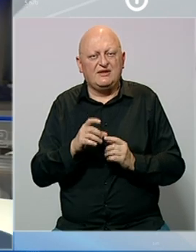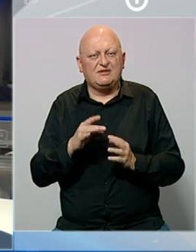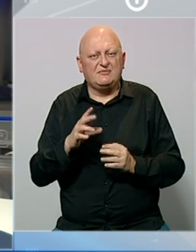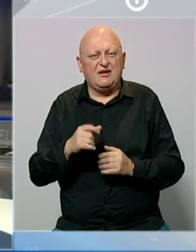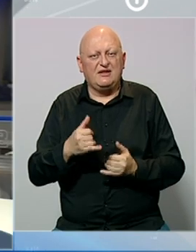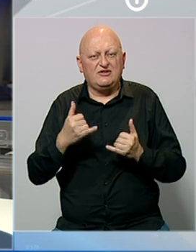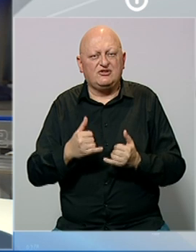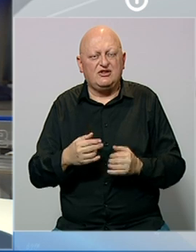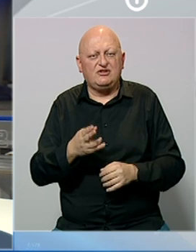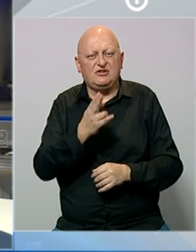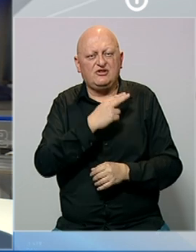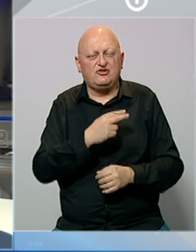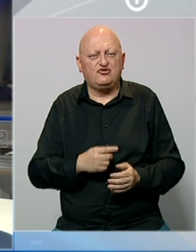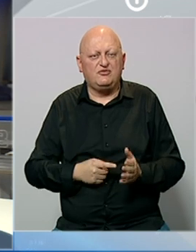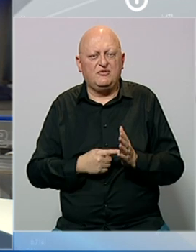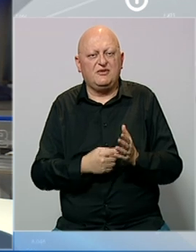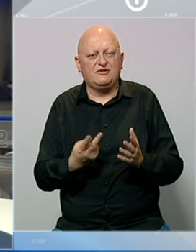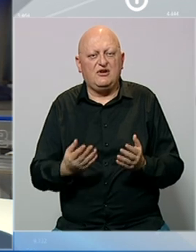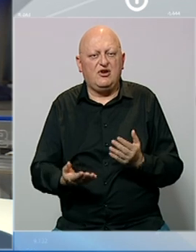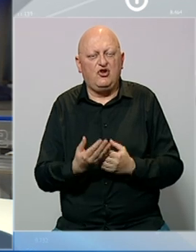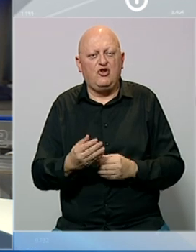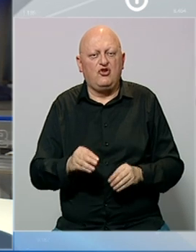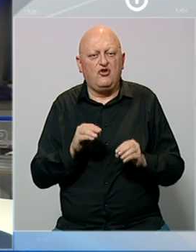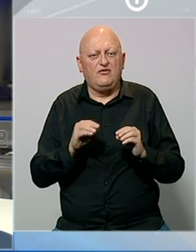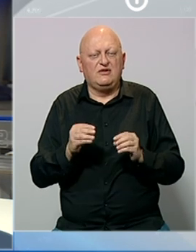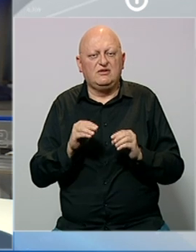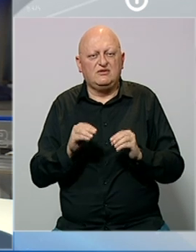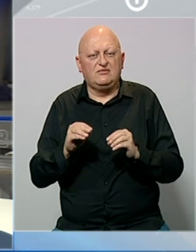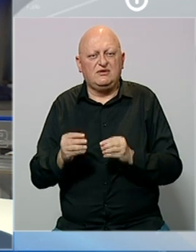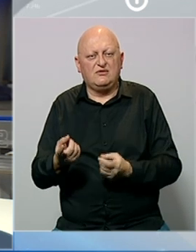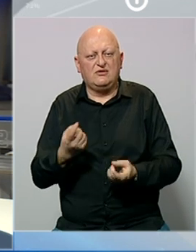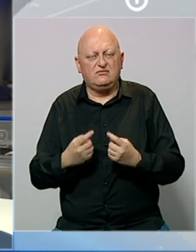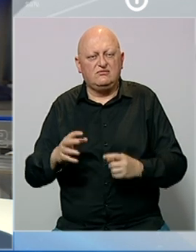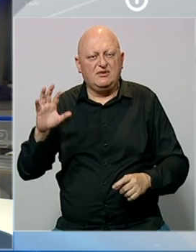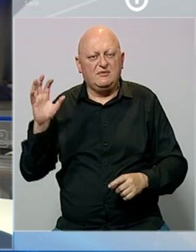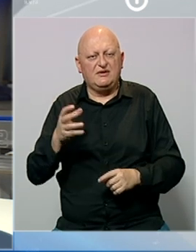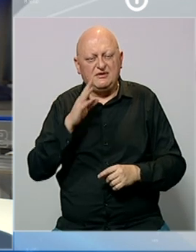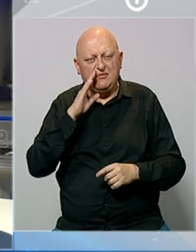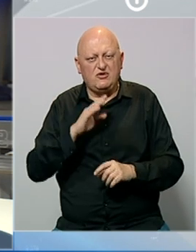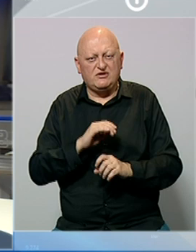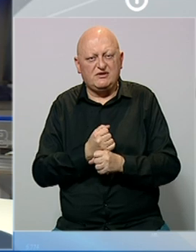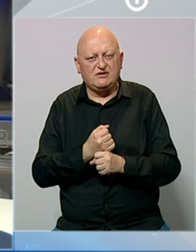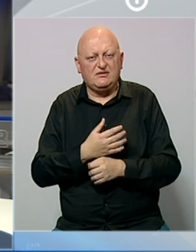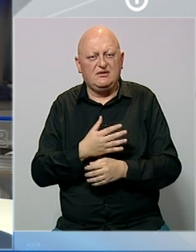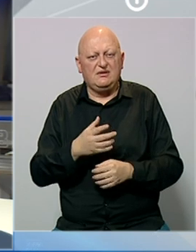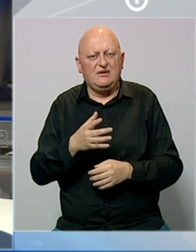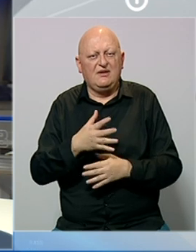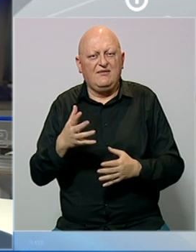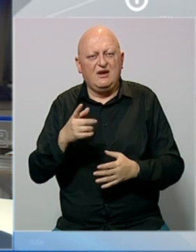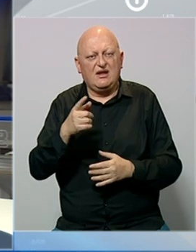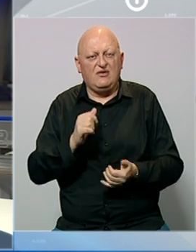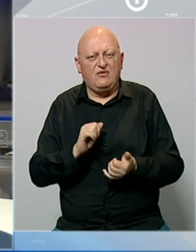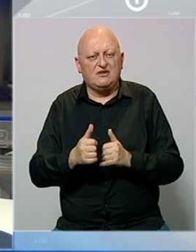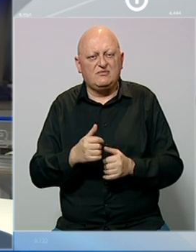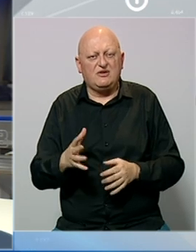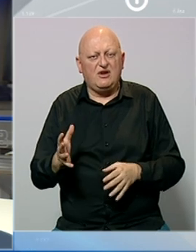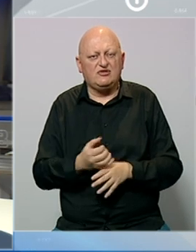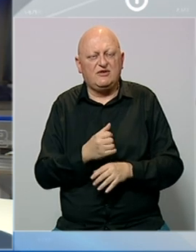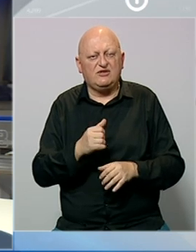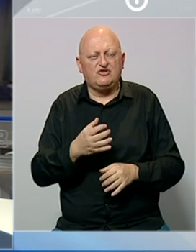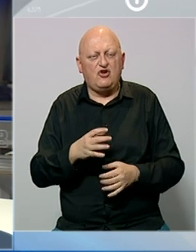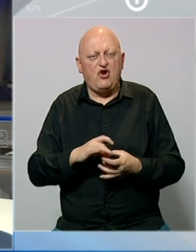Irfan Smajlagić danas je i službeno predstavljen kao novi izbornik rukometne reprezentacije Bosne i Hercegovine. Velika novog